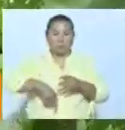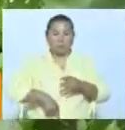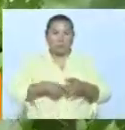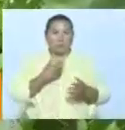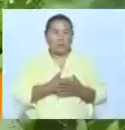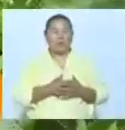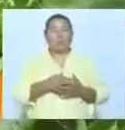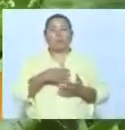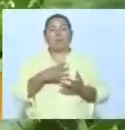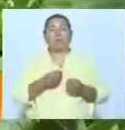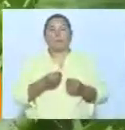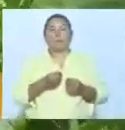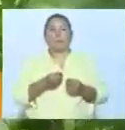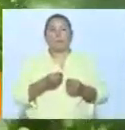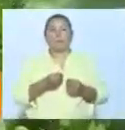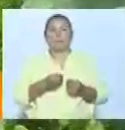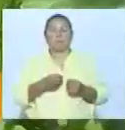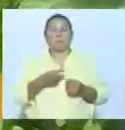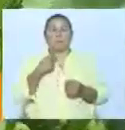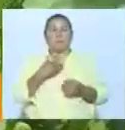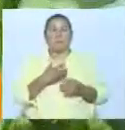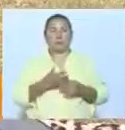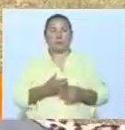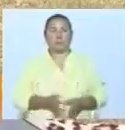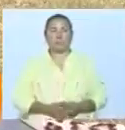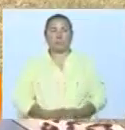насаждения требуют особого ухода говорит